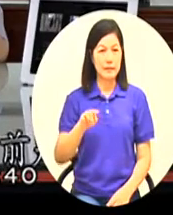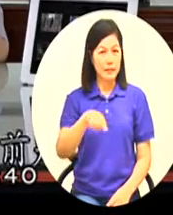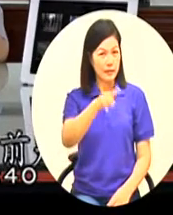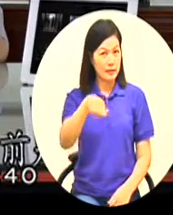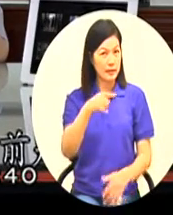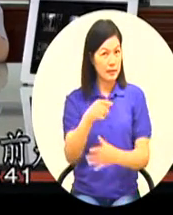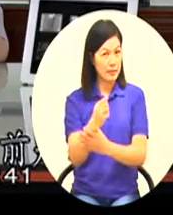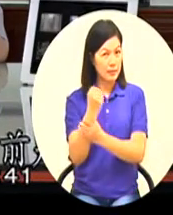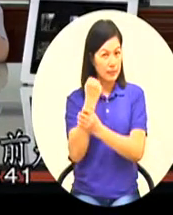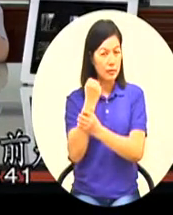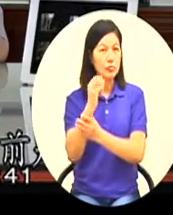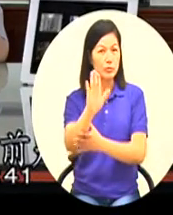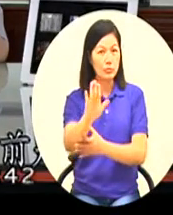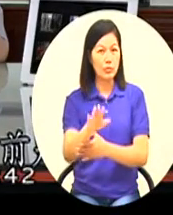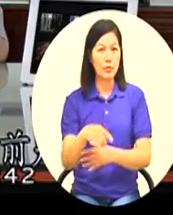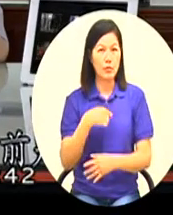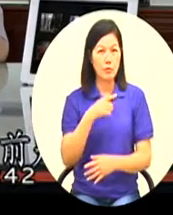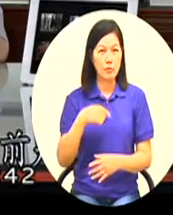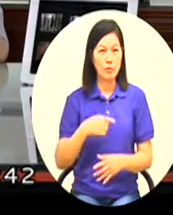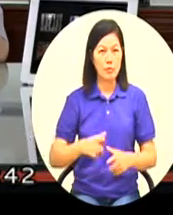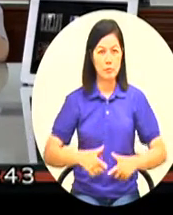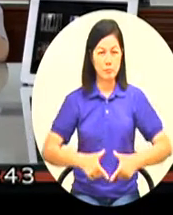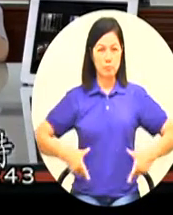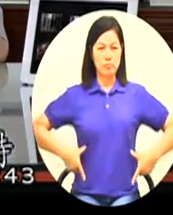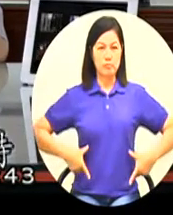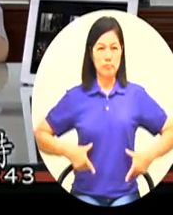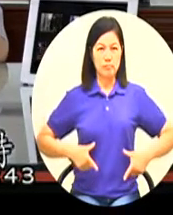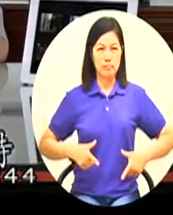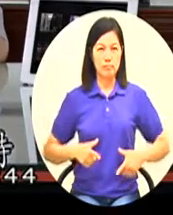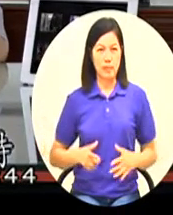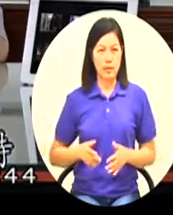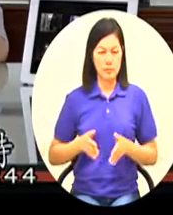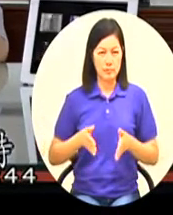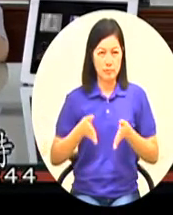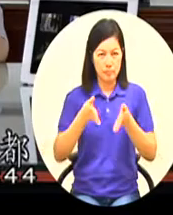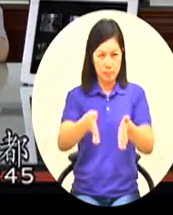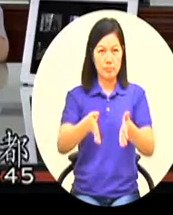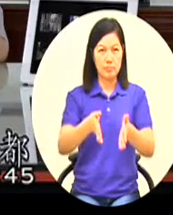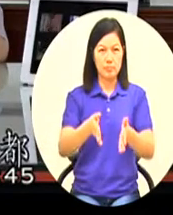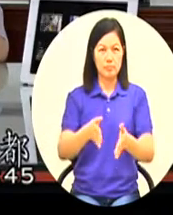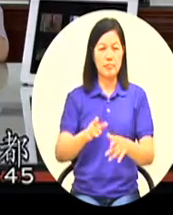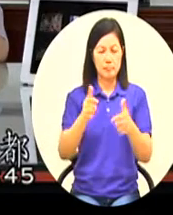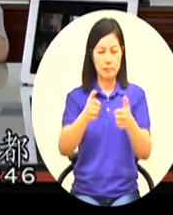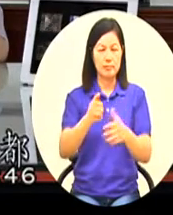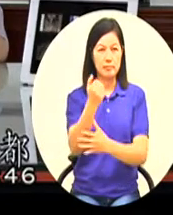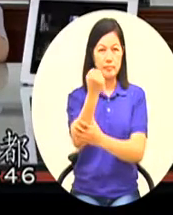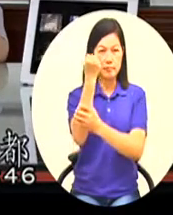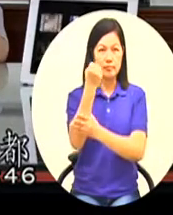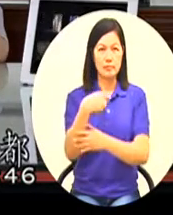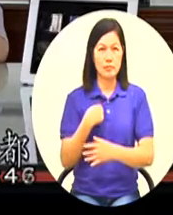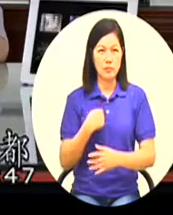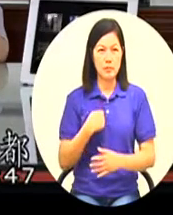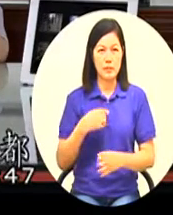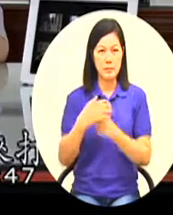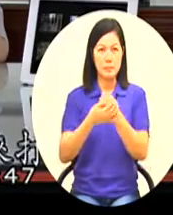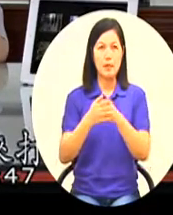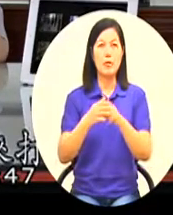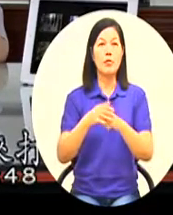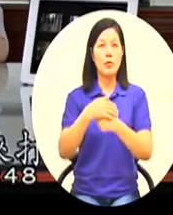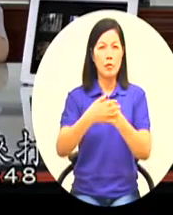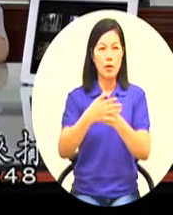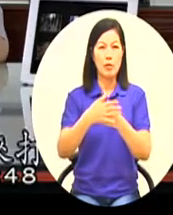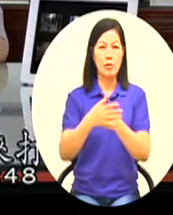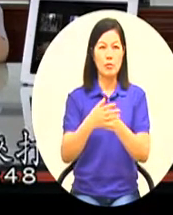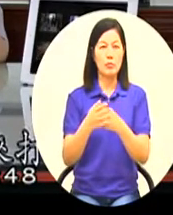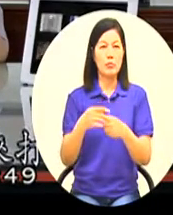持，让我们更有勇气向前走。谢谢你们的支持，我们爱以贴血，捍卫党纲，会继